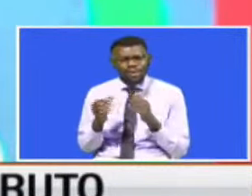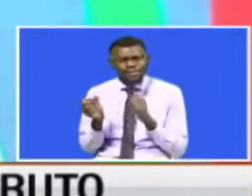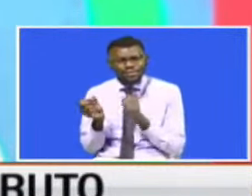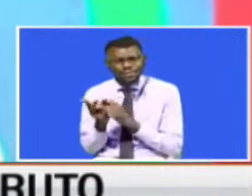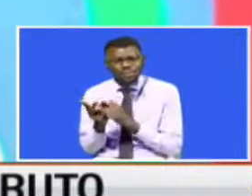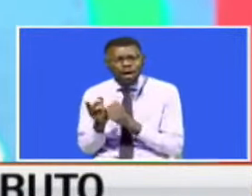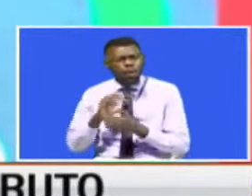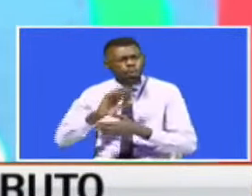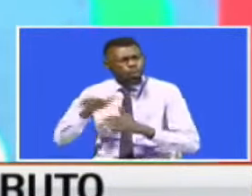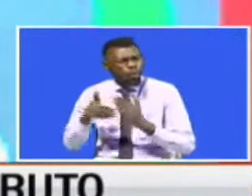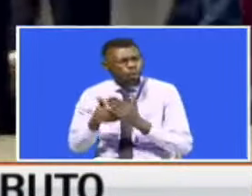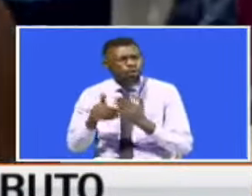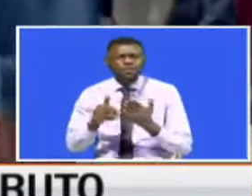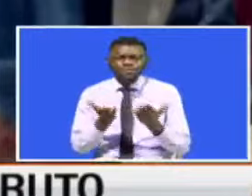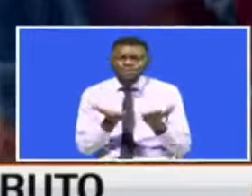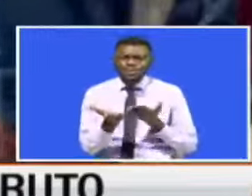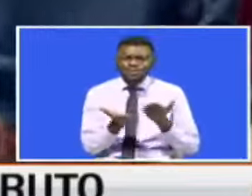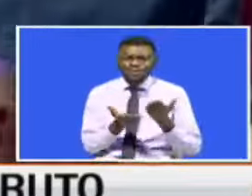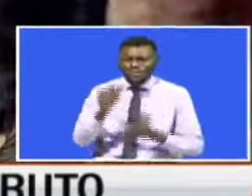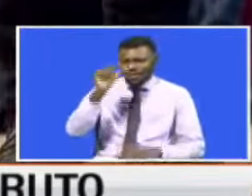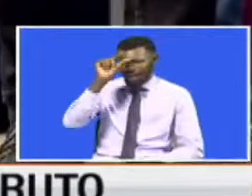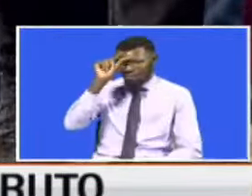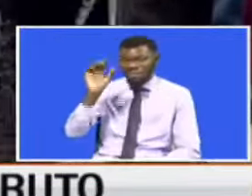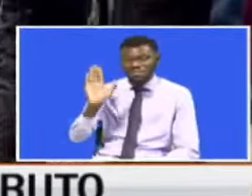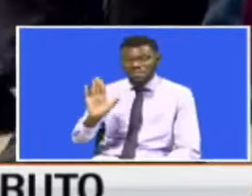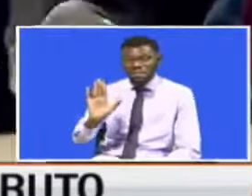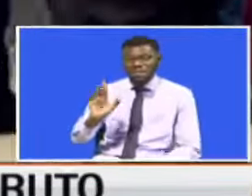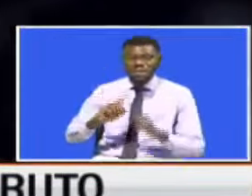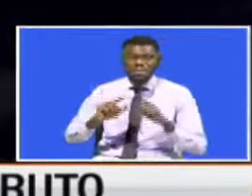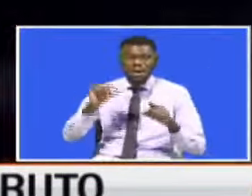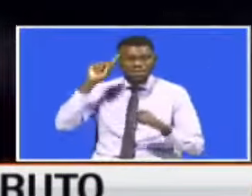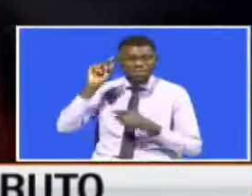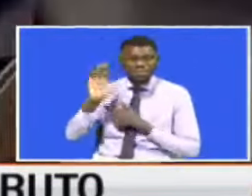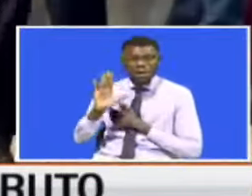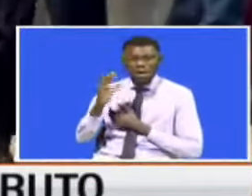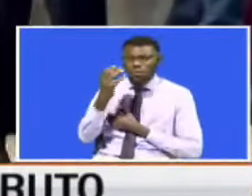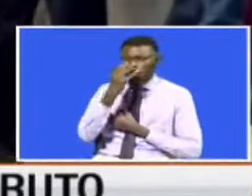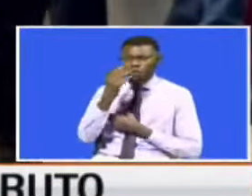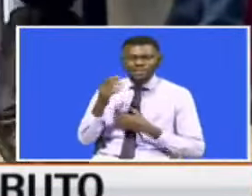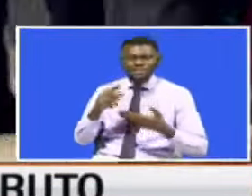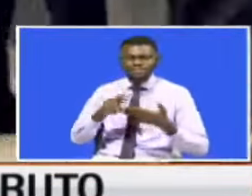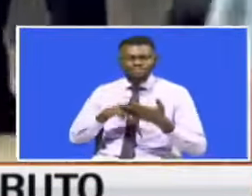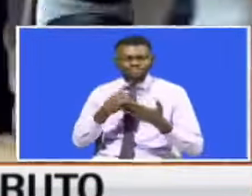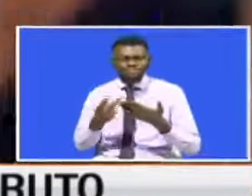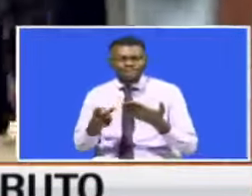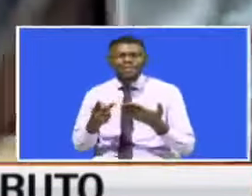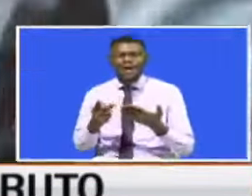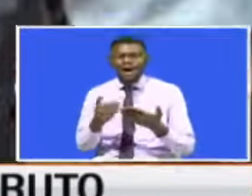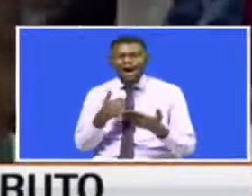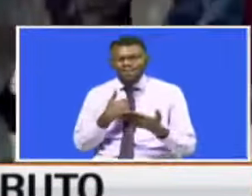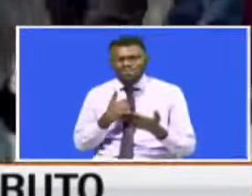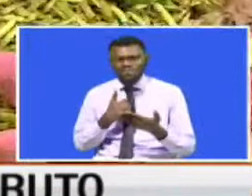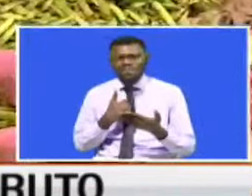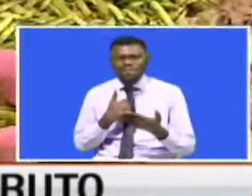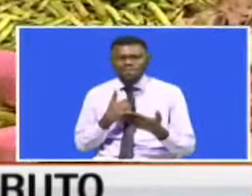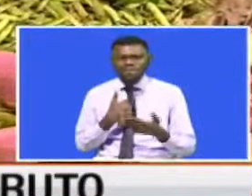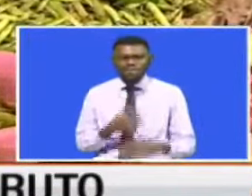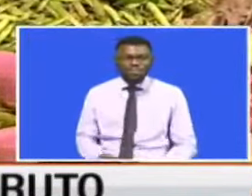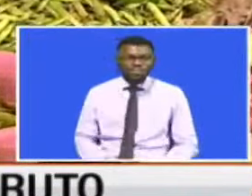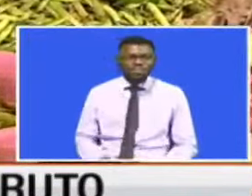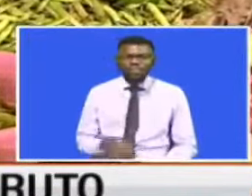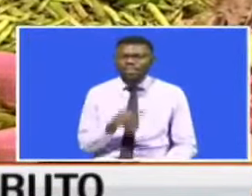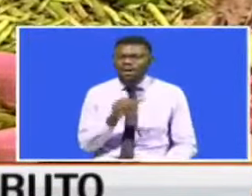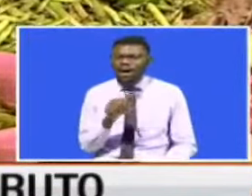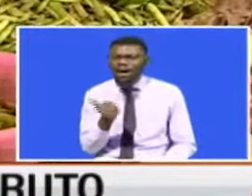all government services. Hata hivyo, serikali ya Rais Ruto imeuma nje kwenye baadhi ya ahadi. Baadhi ya